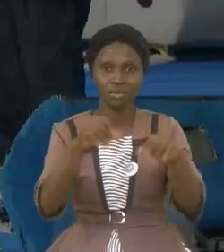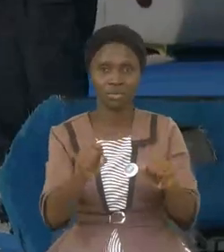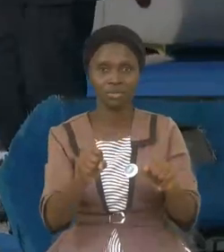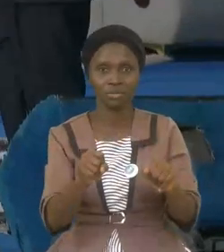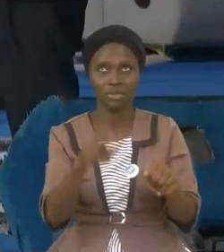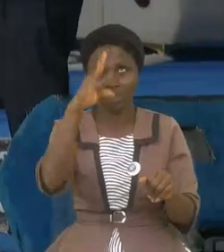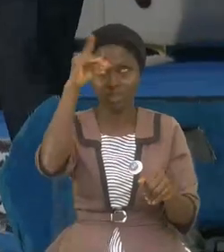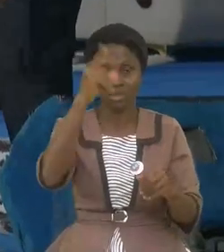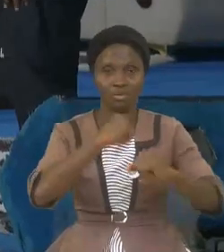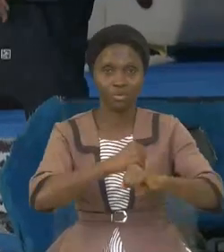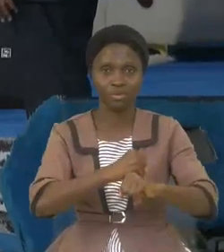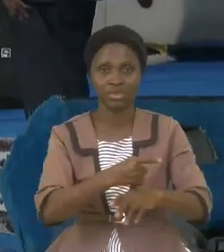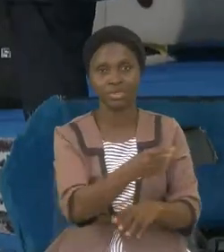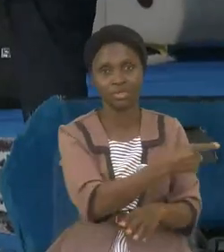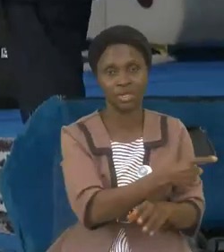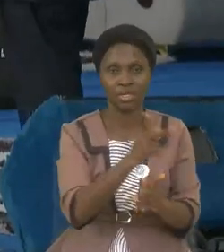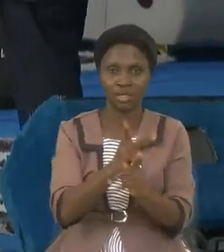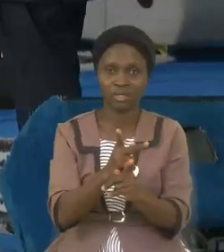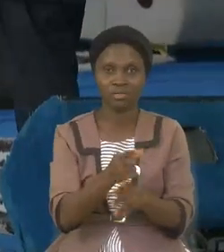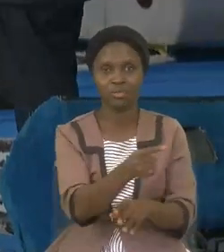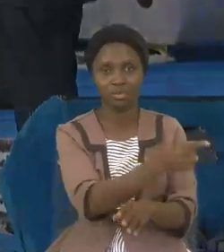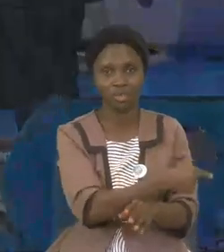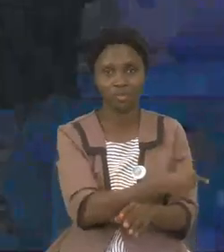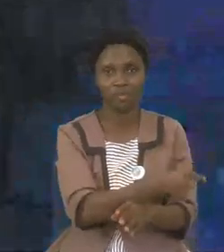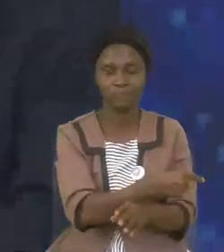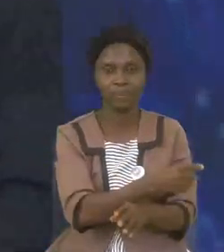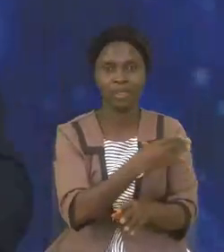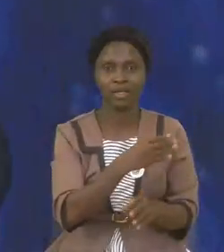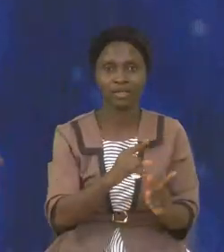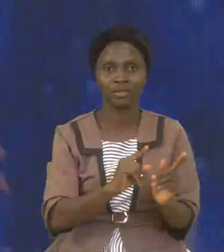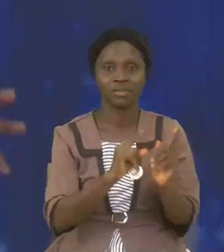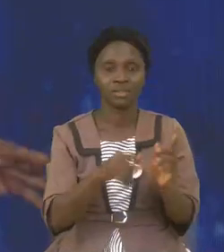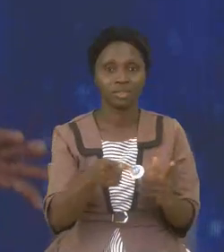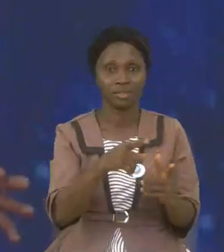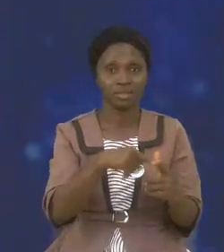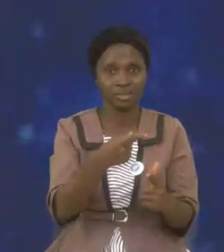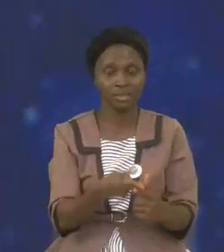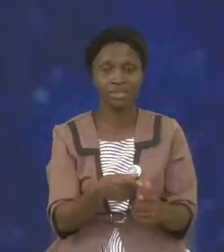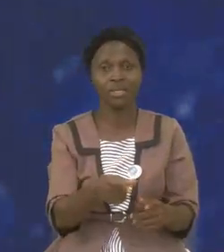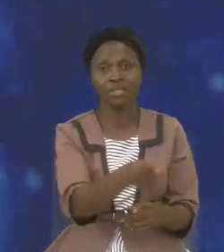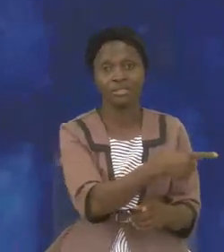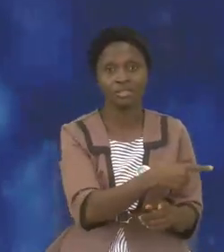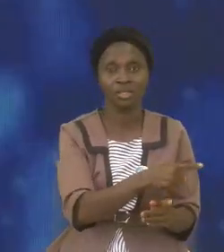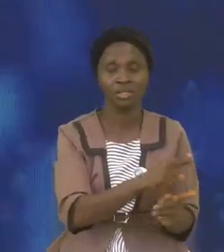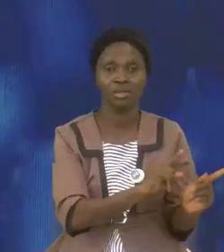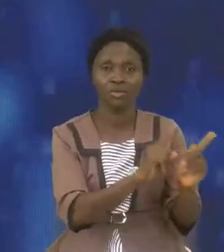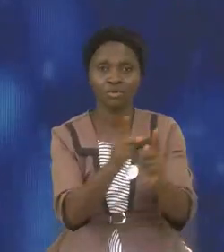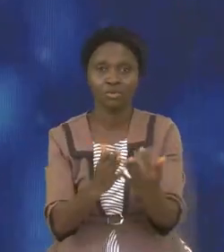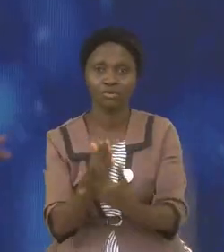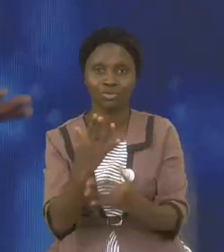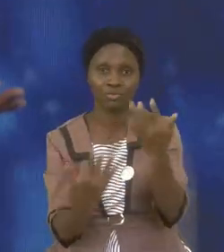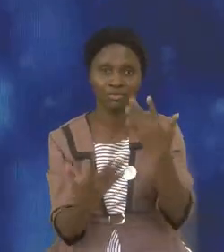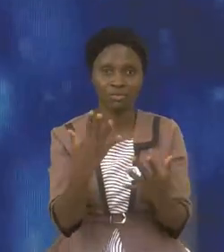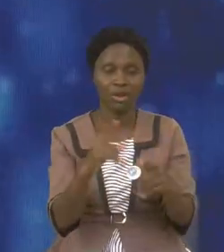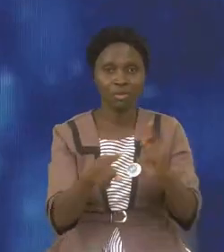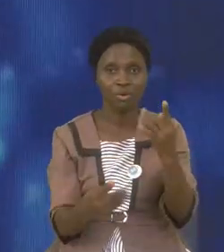et ils sont fiables, ils sont dépendables, ce Dieu-là, le Seigneur les protège, il passe par le feu. Mais